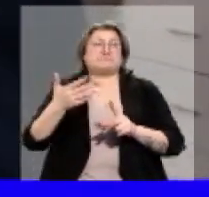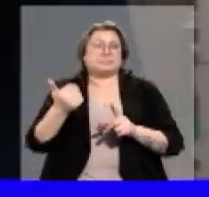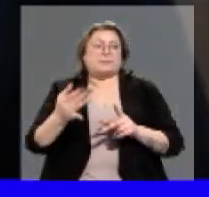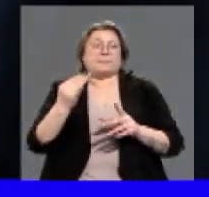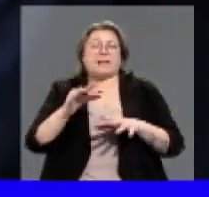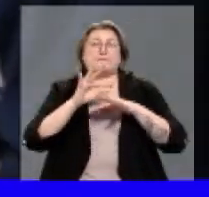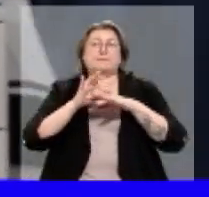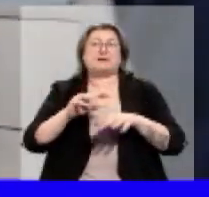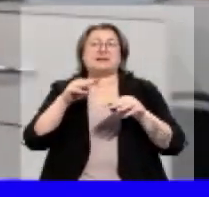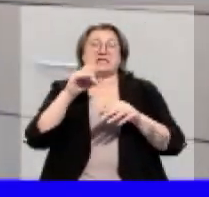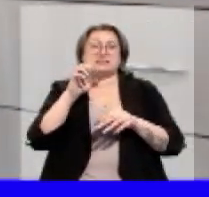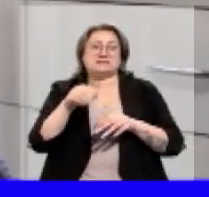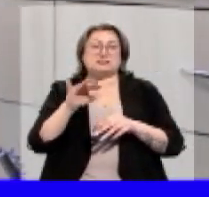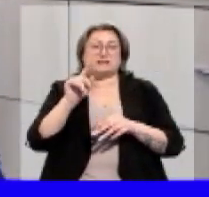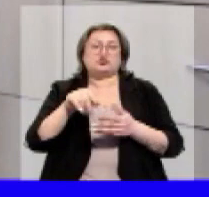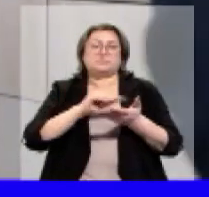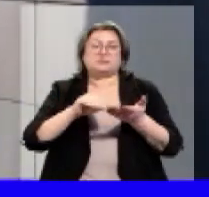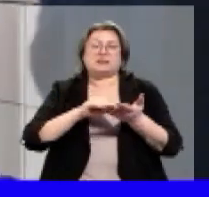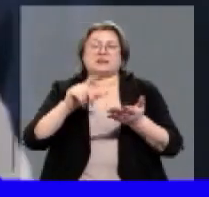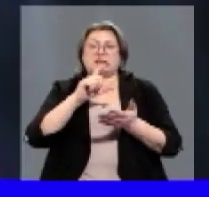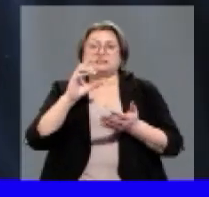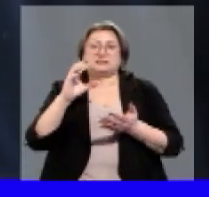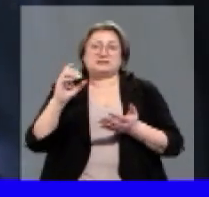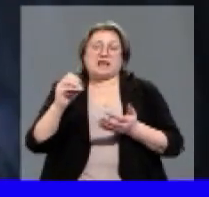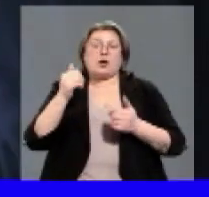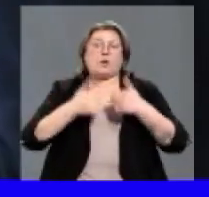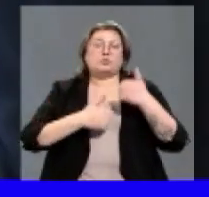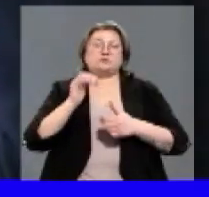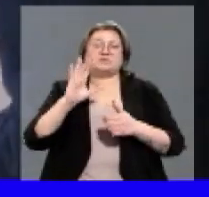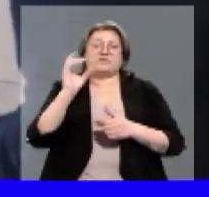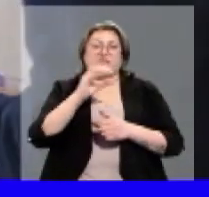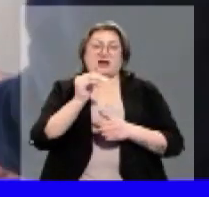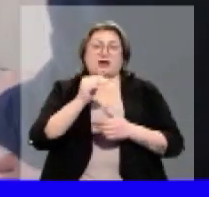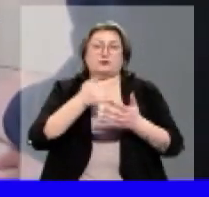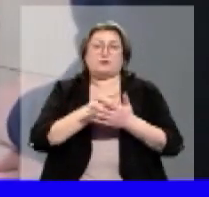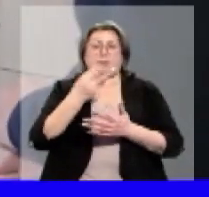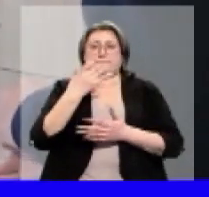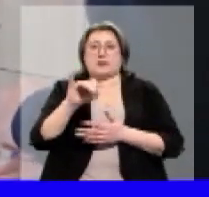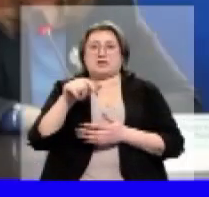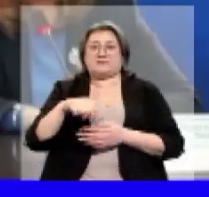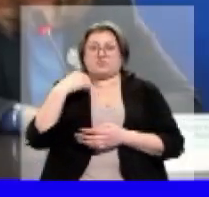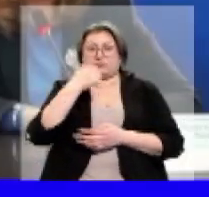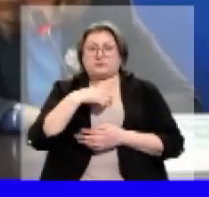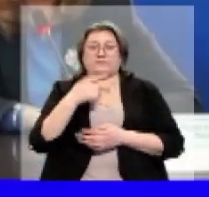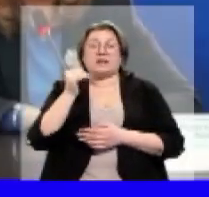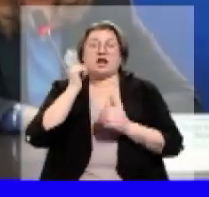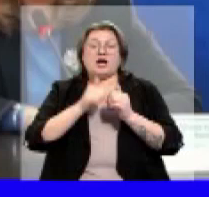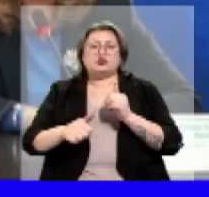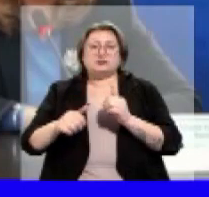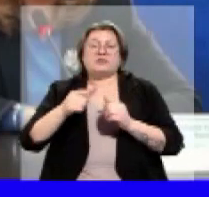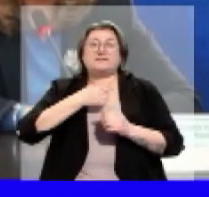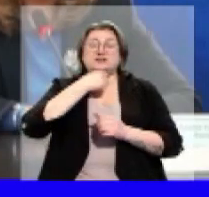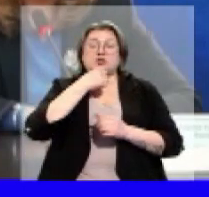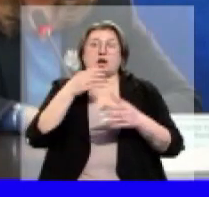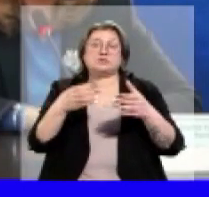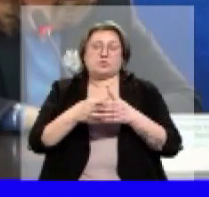тем пройти тестирование и даже написать эссе. Конкурс продлится с февраля по май этого года. Для каждой